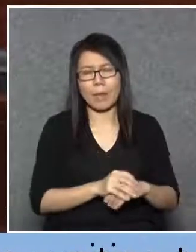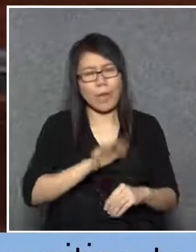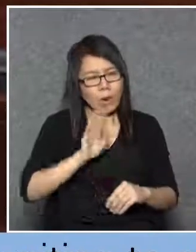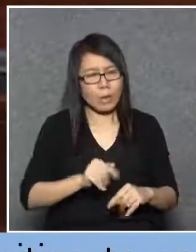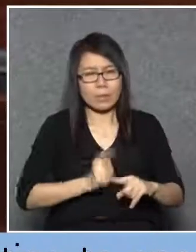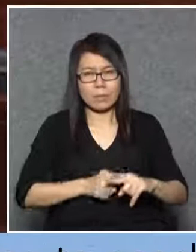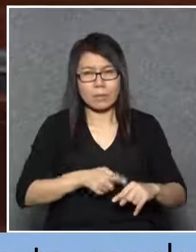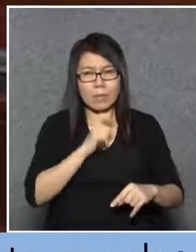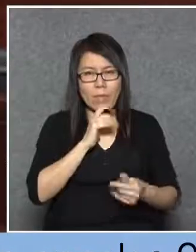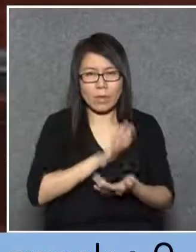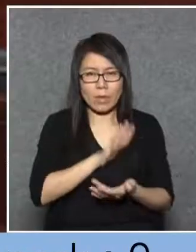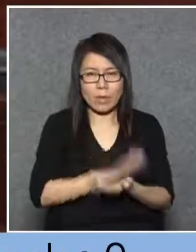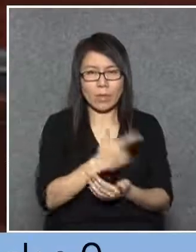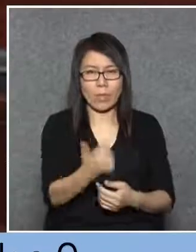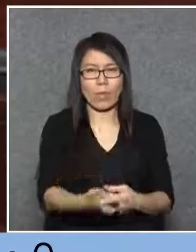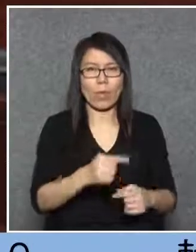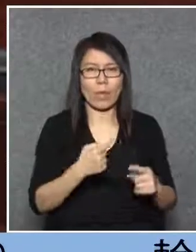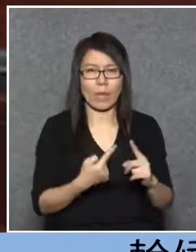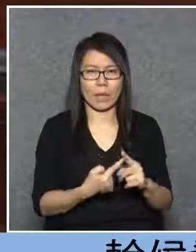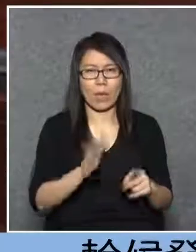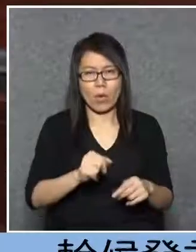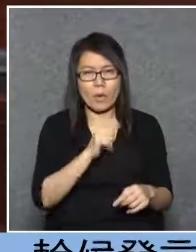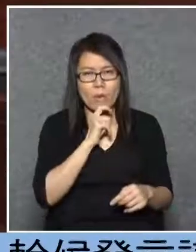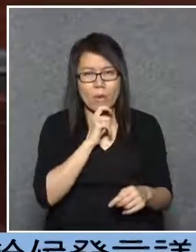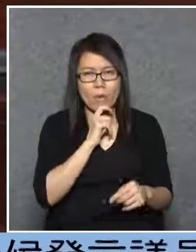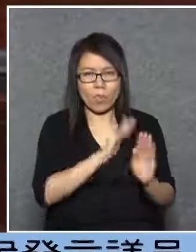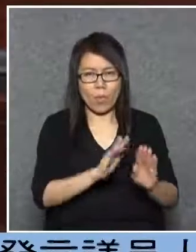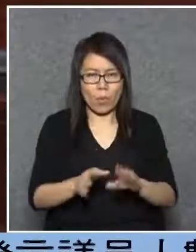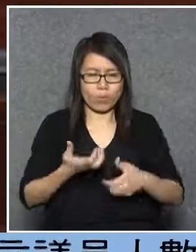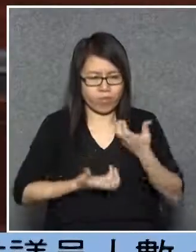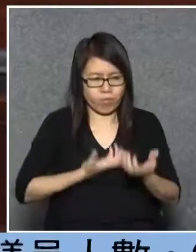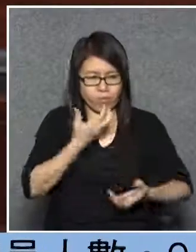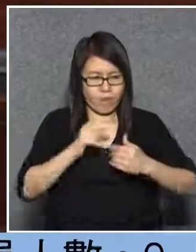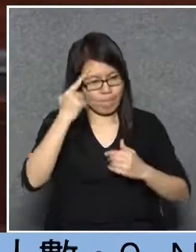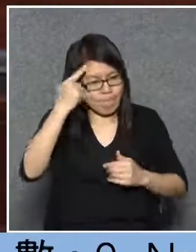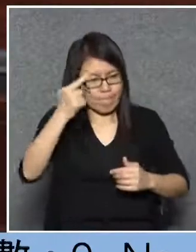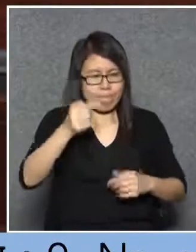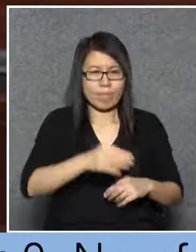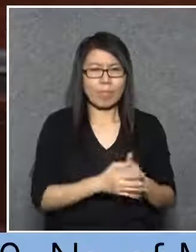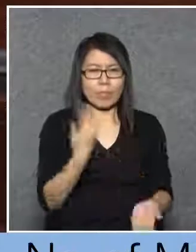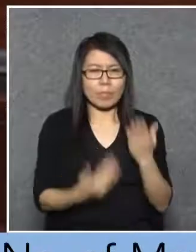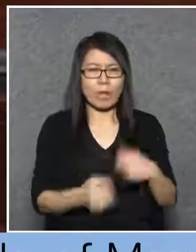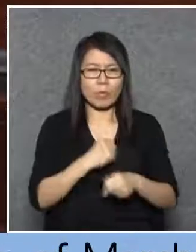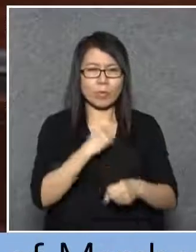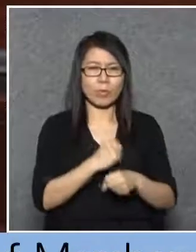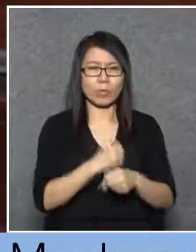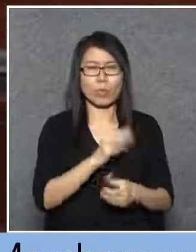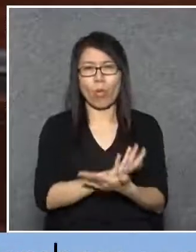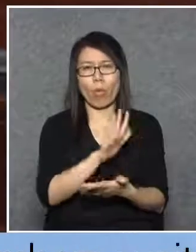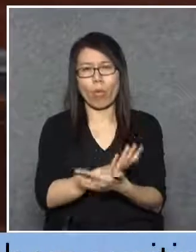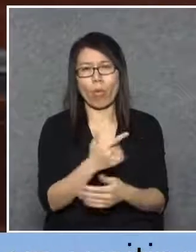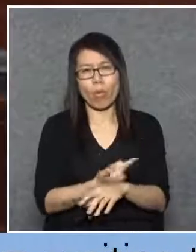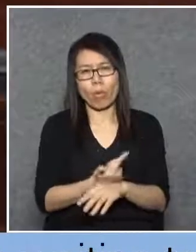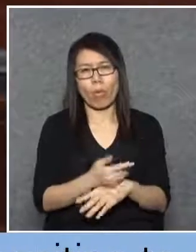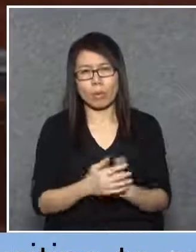些資深的成員呢，是很有這個服務市民的理想，但是做得耐，特別